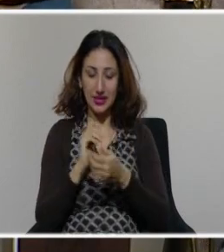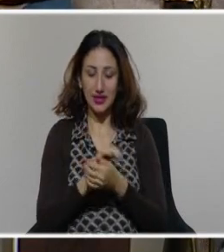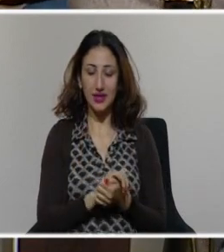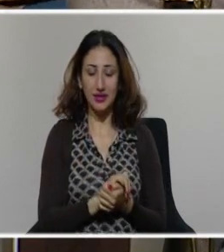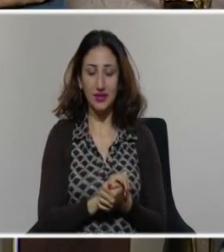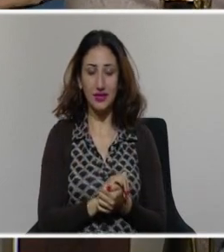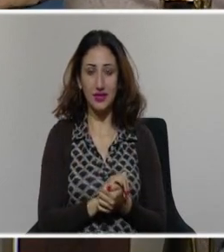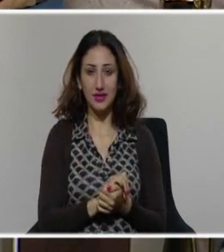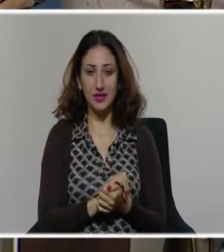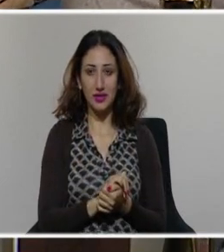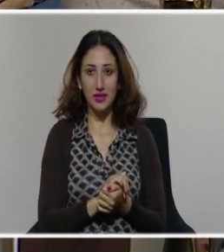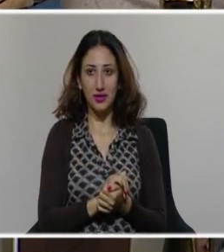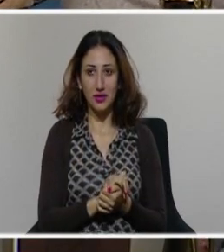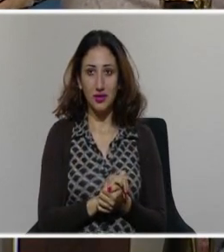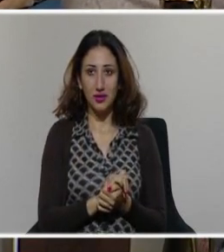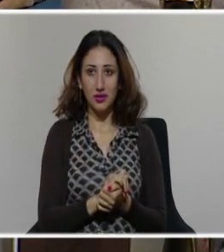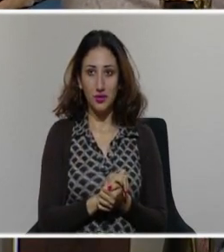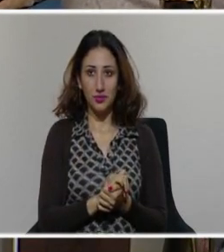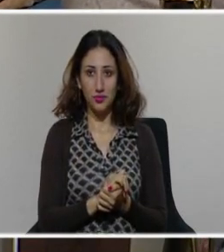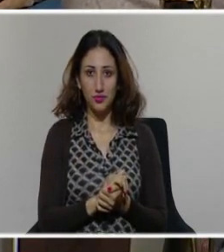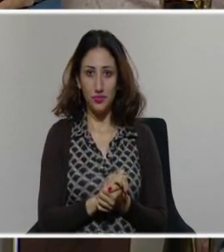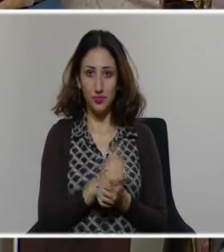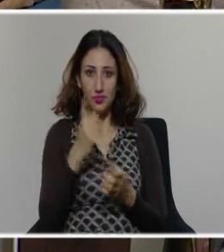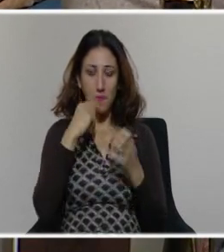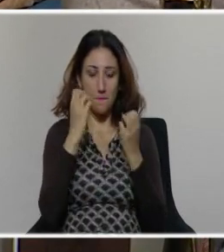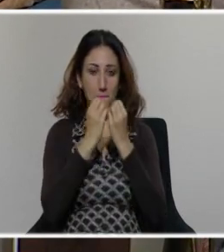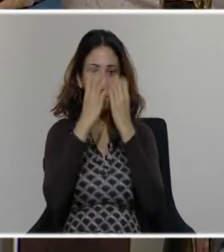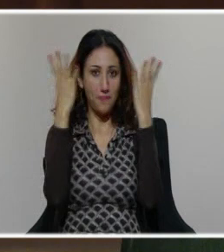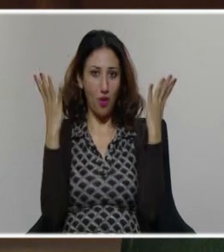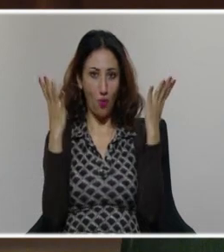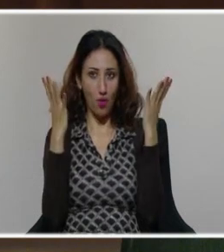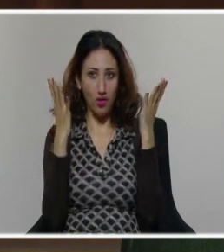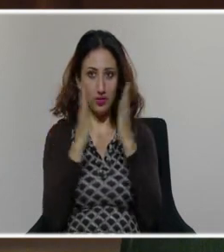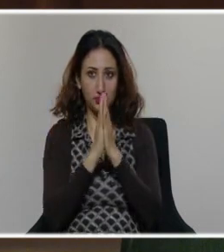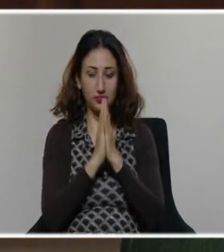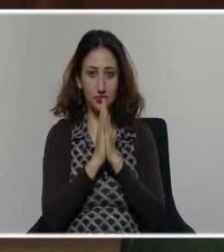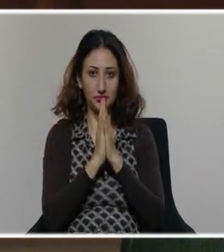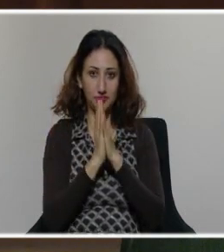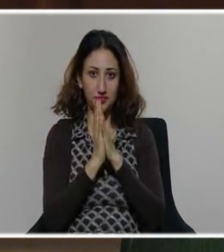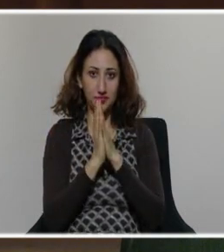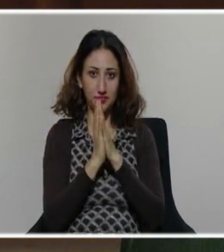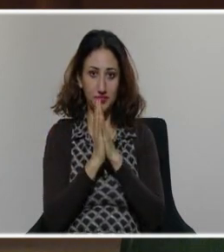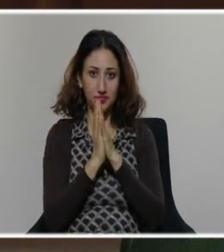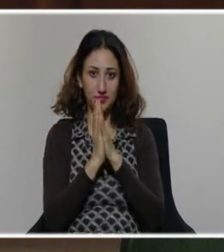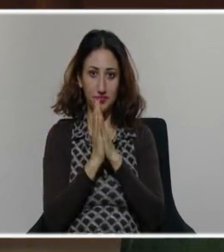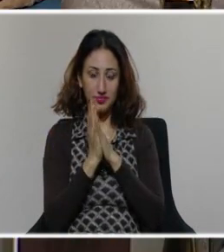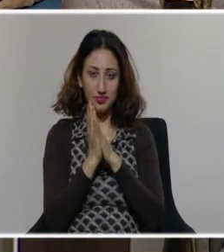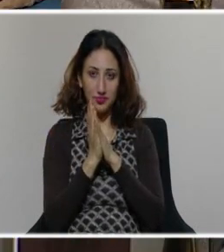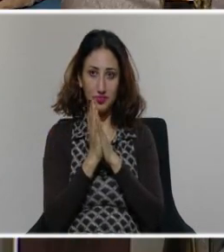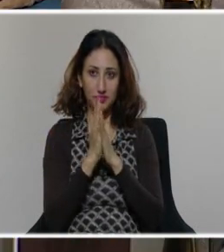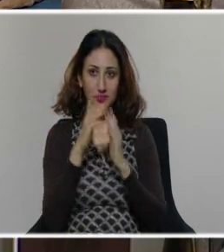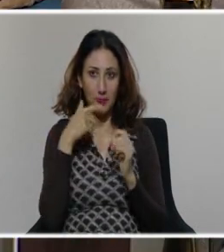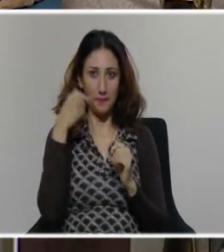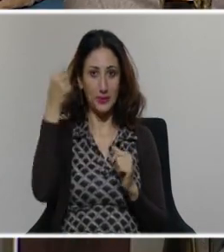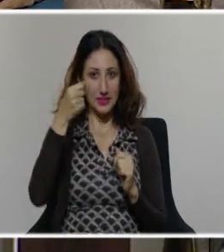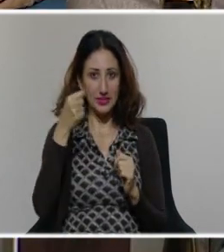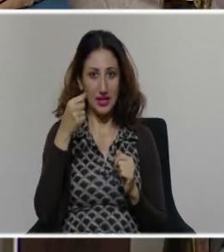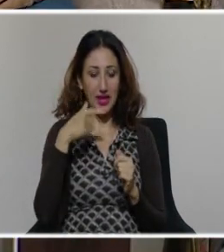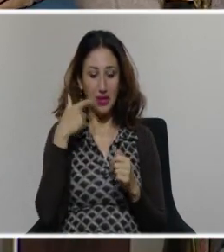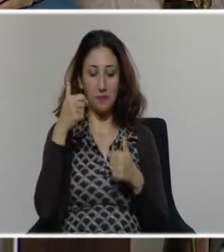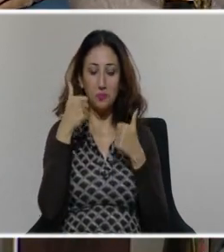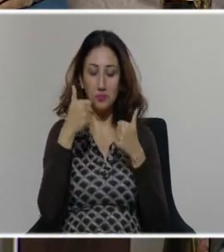الاستاذه الفنانه العظيمه اللي منوره الدنيا. بتقول حبيب قلبي احمد حبيب قلبي اهو حبيب قلبي طبعا